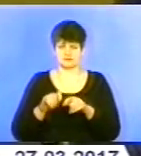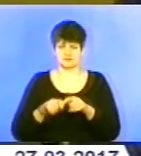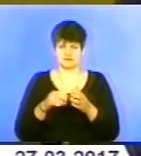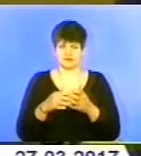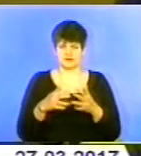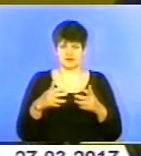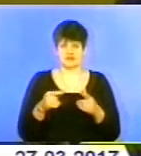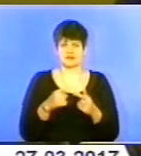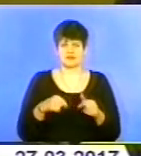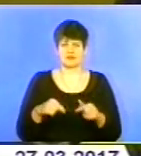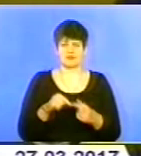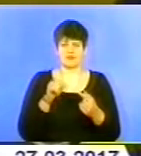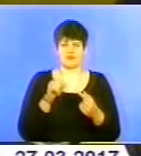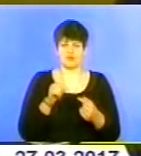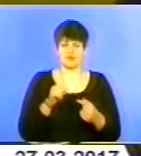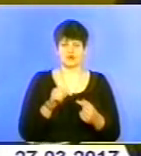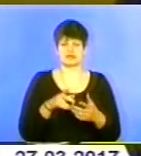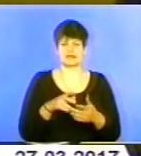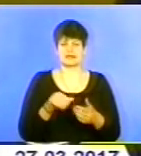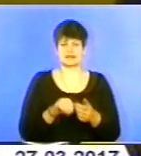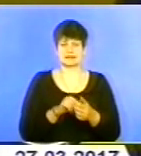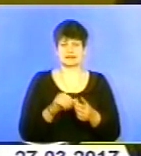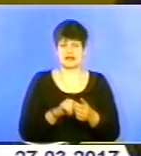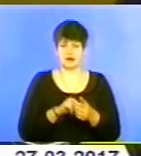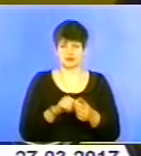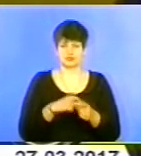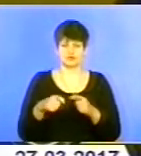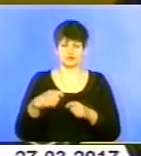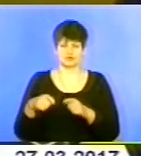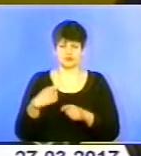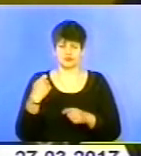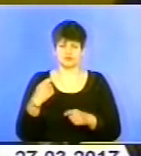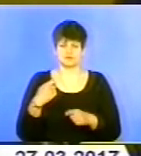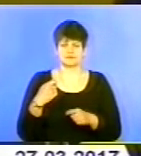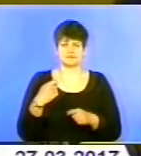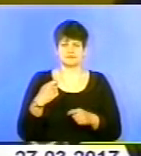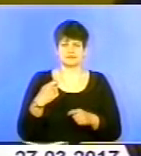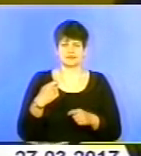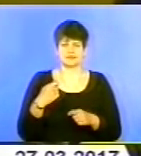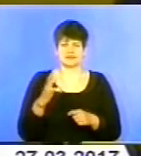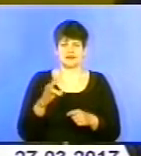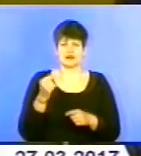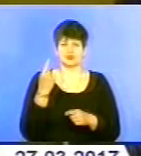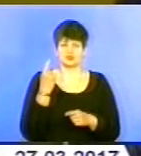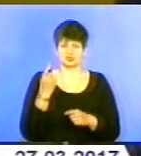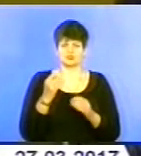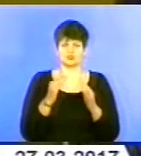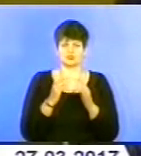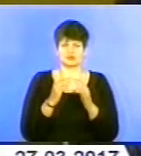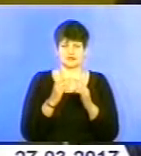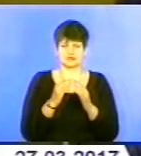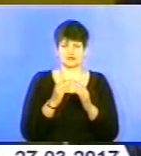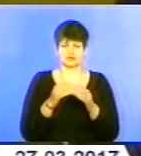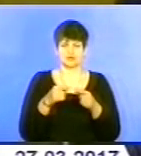спільно з відділом протидії наркозлочинності та з працівниками управління Служби безпеки України На одному із будинків на